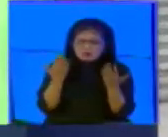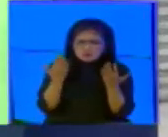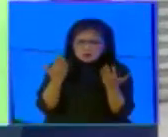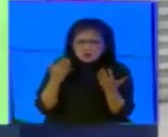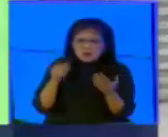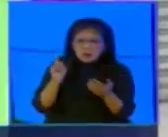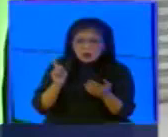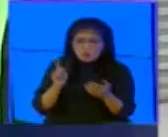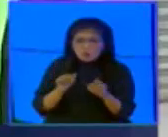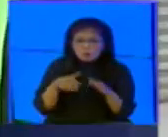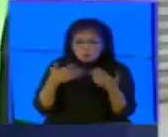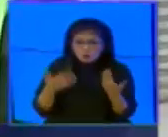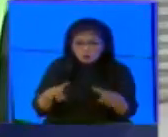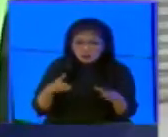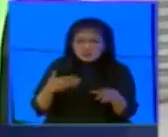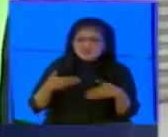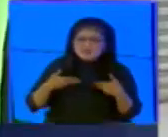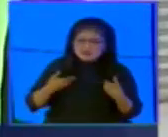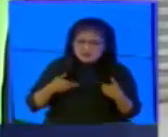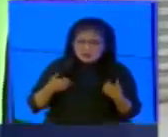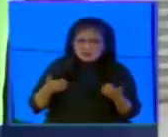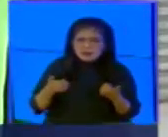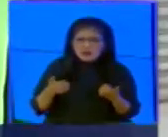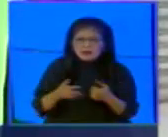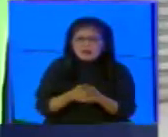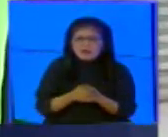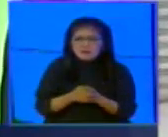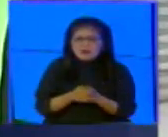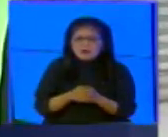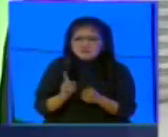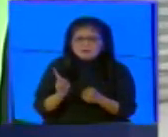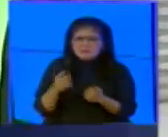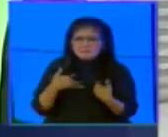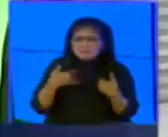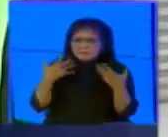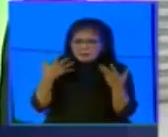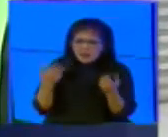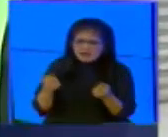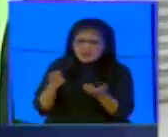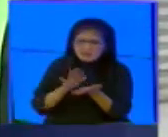diperbolehkan senang banget lah. Alhamdulillah, mudah-mudahan terus lancar.